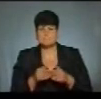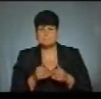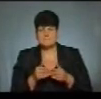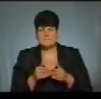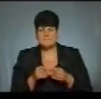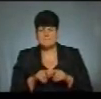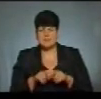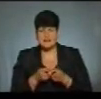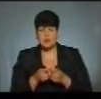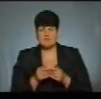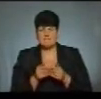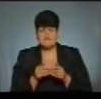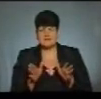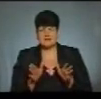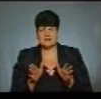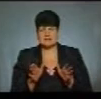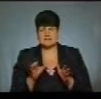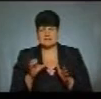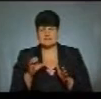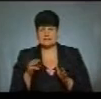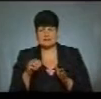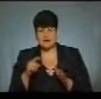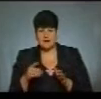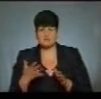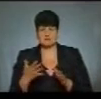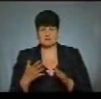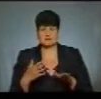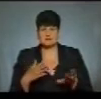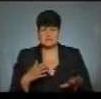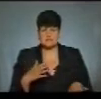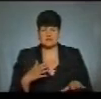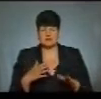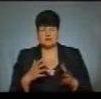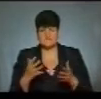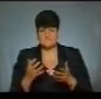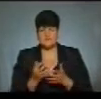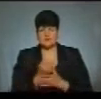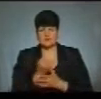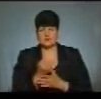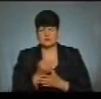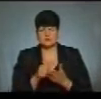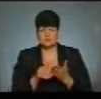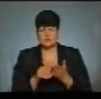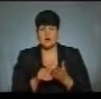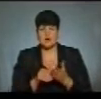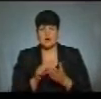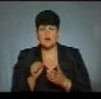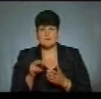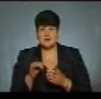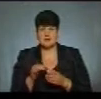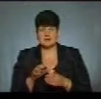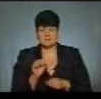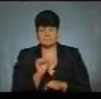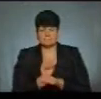кісток таза, стегна, гомілки вдалося за допомогою апаратів